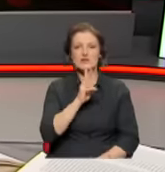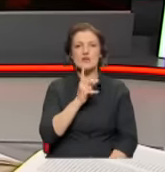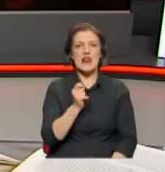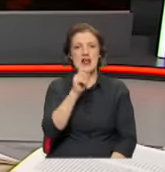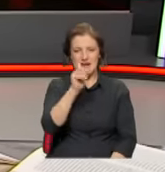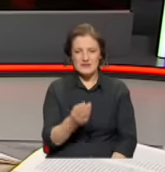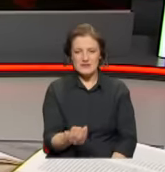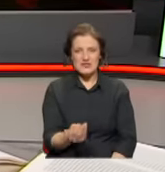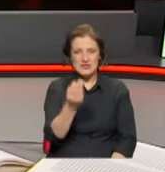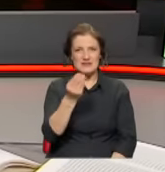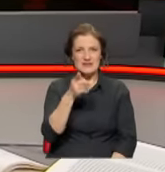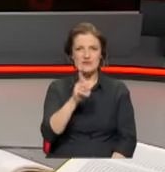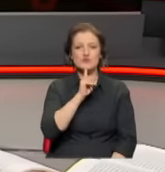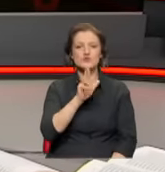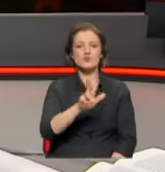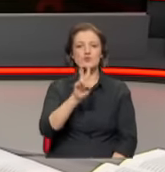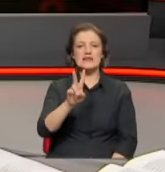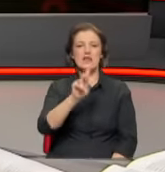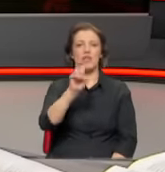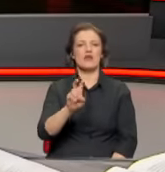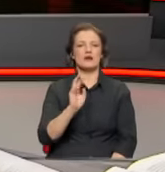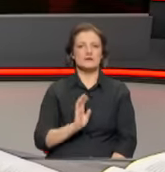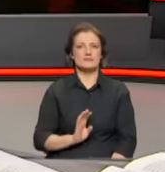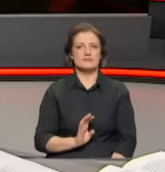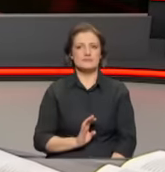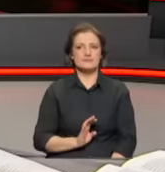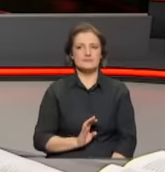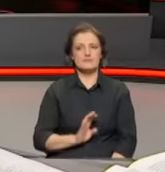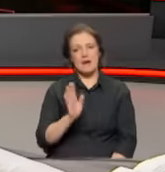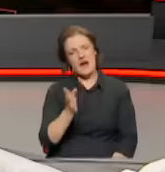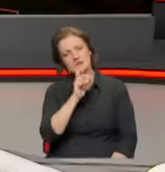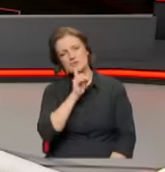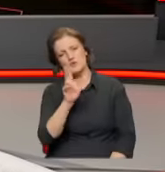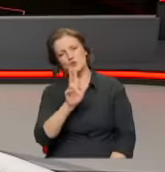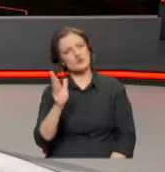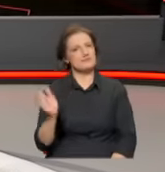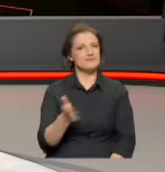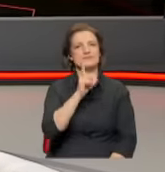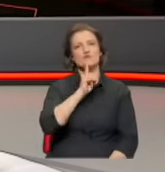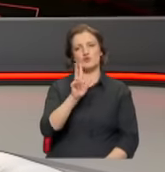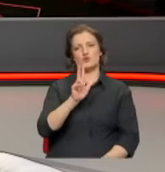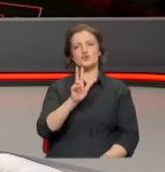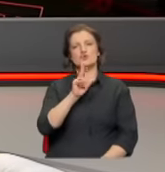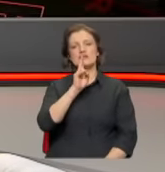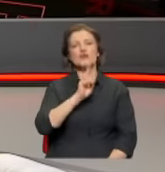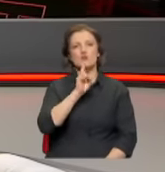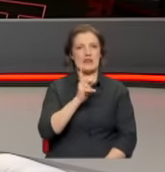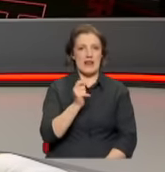lira 132 dolardı. Hadi 130 diye yuvarlayalım. 200